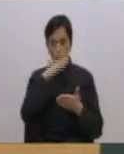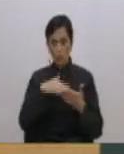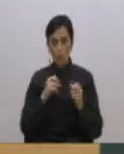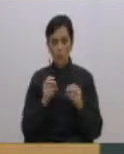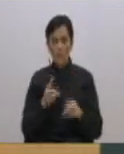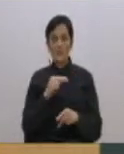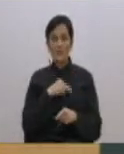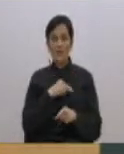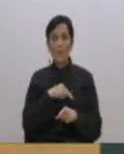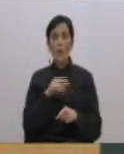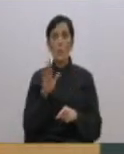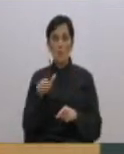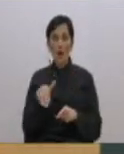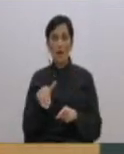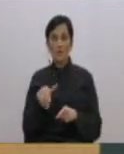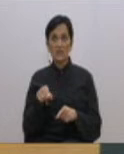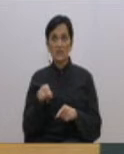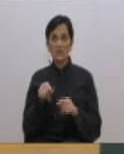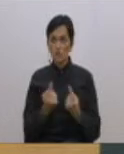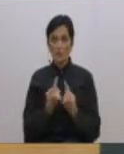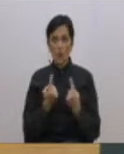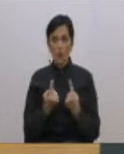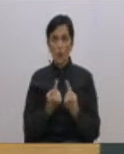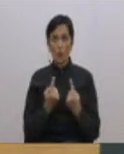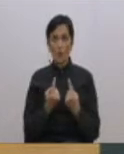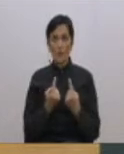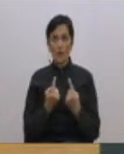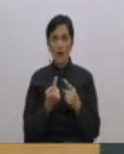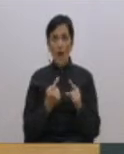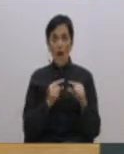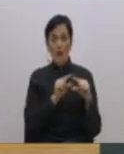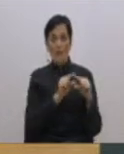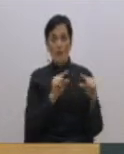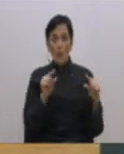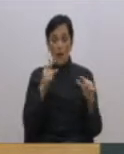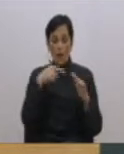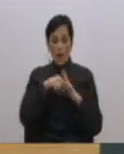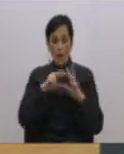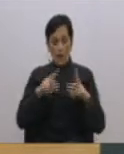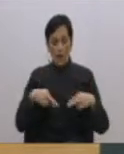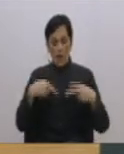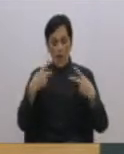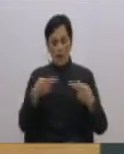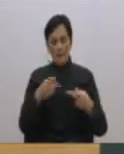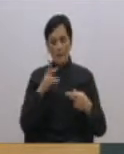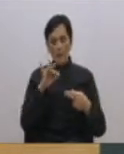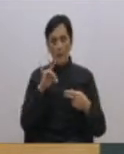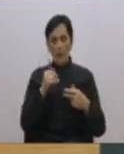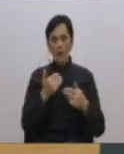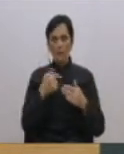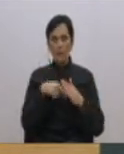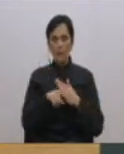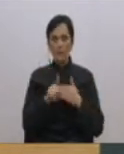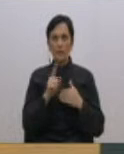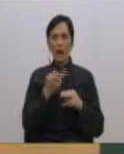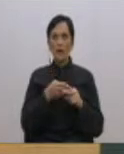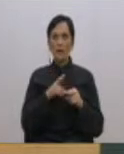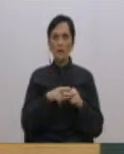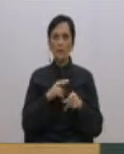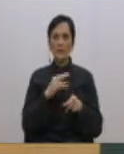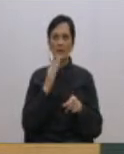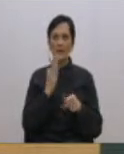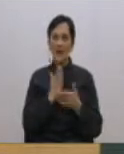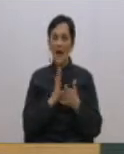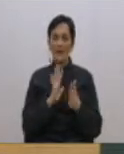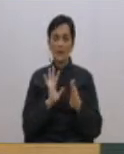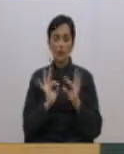huri, mainz, am sa kmianul vă se ceva, im muhlidan gamom dinare, Gardamaul debulebi, muhlidan gamom dinare, program e sa araris